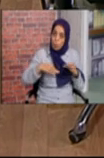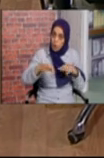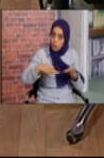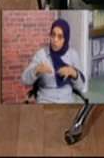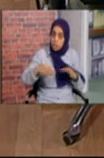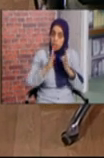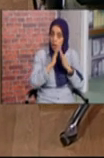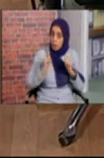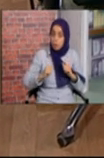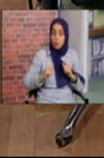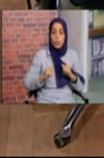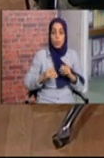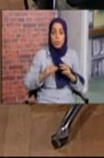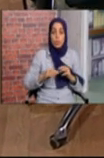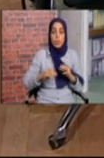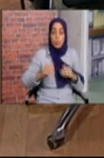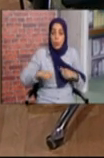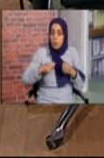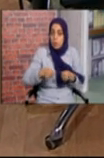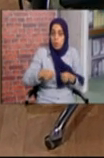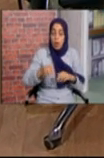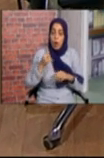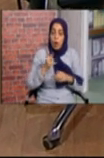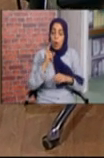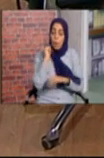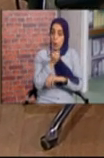بتوعنا، بنوصل حضرتك معلمين